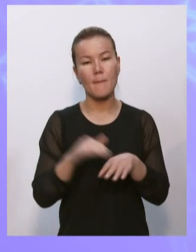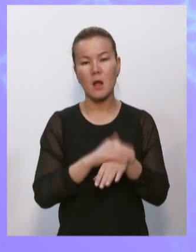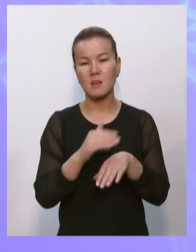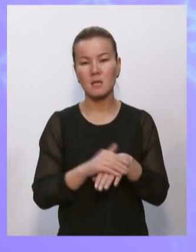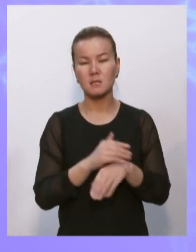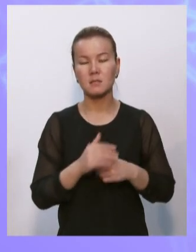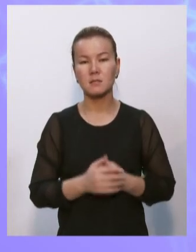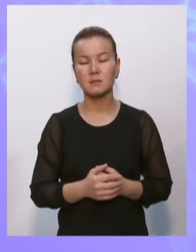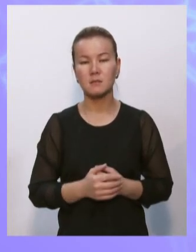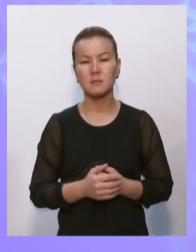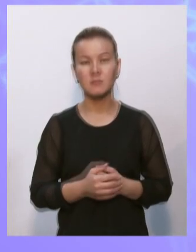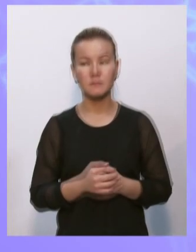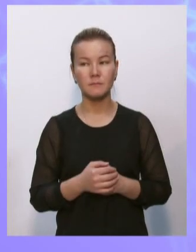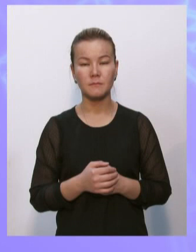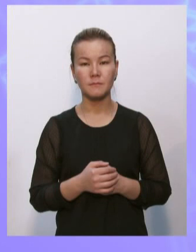Молодцы!